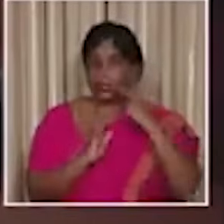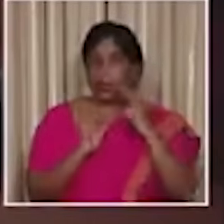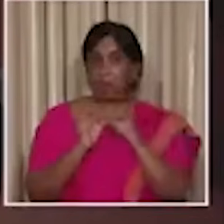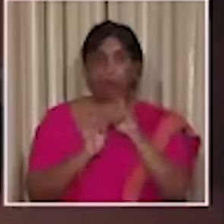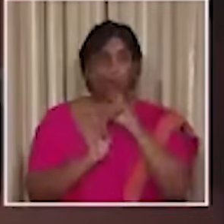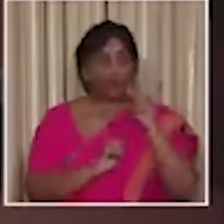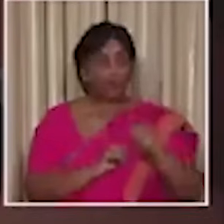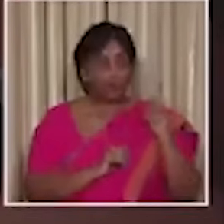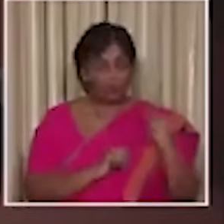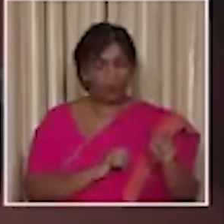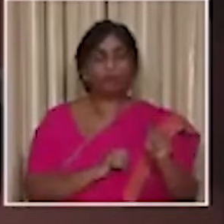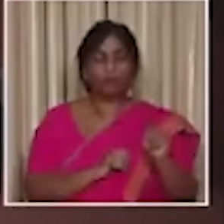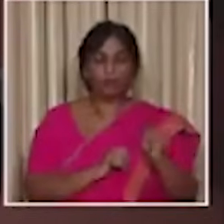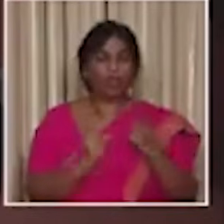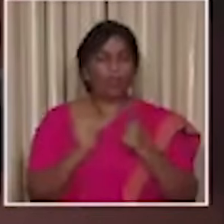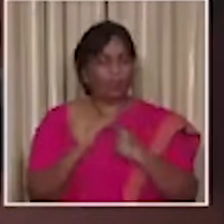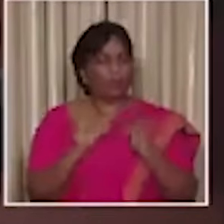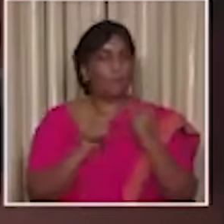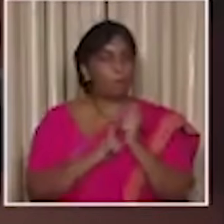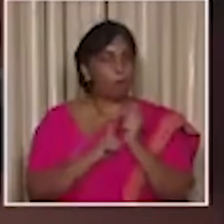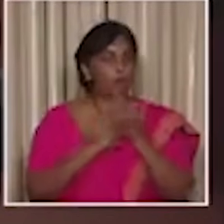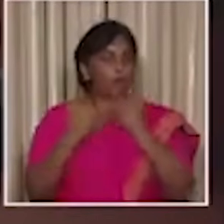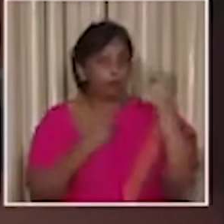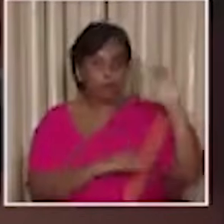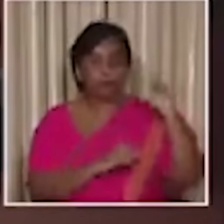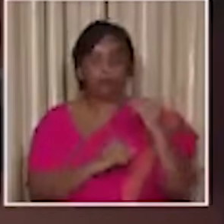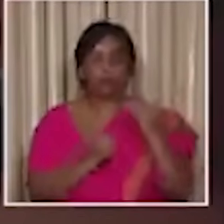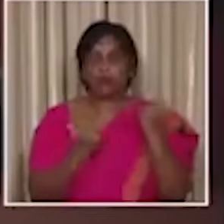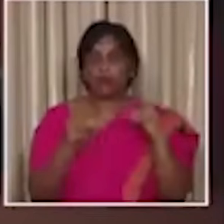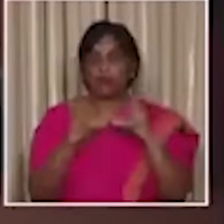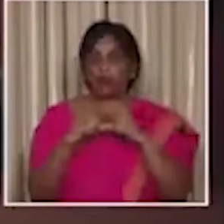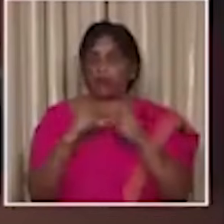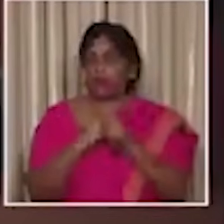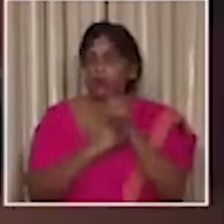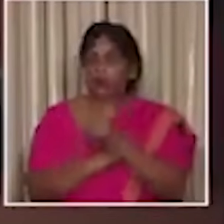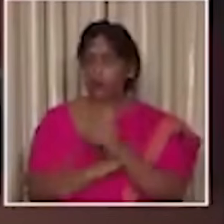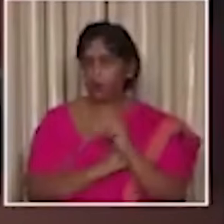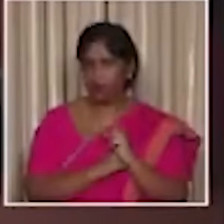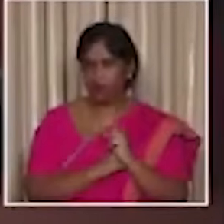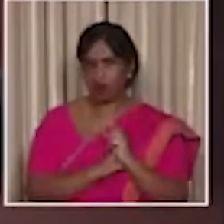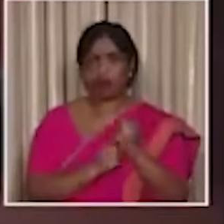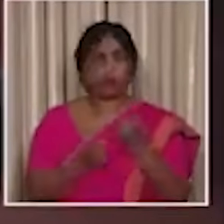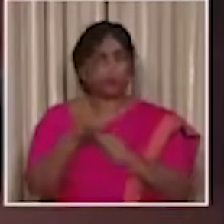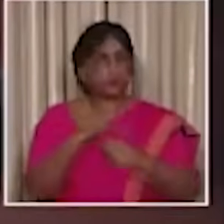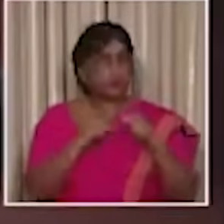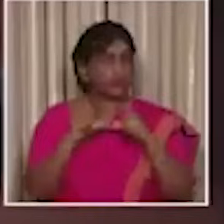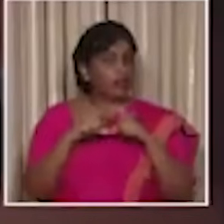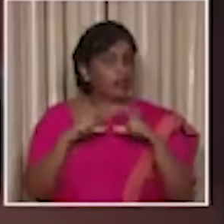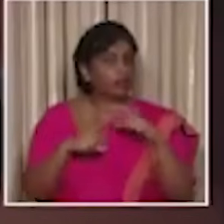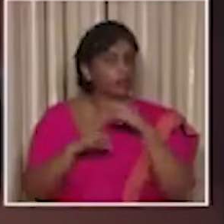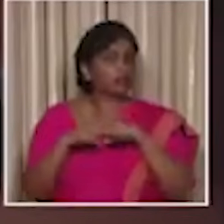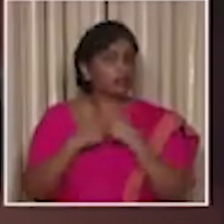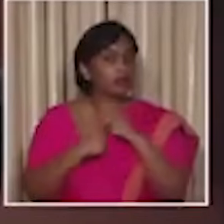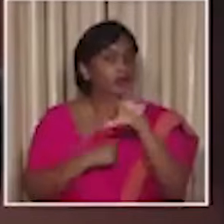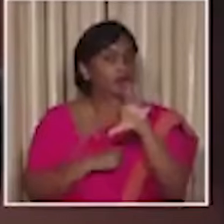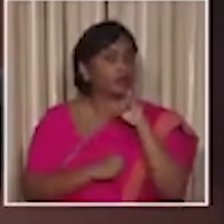අනුව ඇපටයිට්වත් පොස්ෆේට් අපනයන කිරීමට වෙළඳ බලපත්‍රයක් ලබා දෙනුයේ කුමන පදනමින්ද වෙළඳ බලපත්‍ර ලබා ගැනීම සඳහා එම සමාගම තෝරා